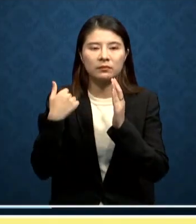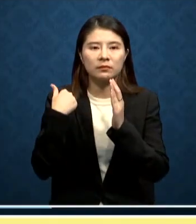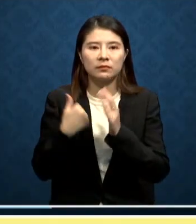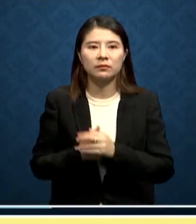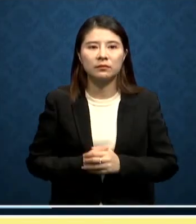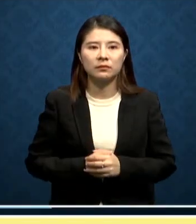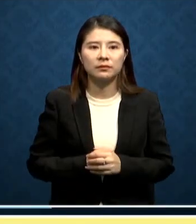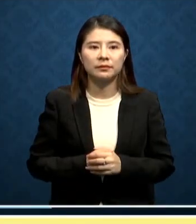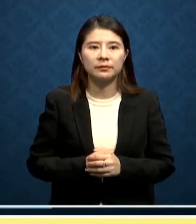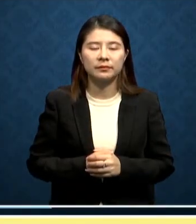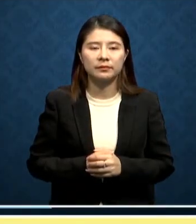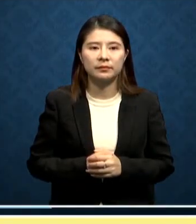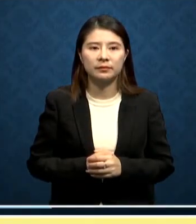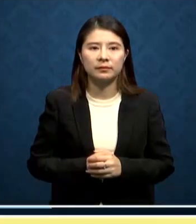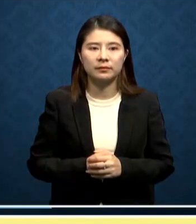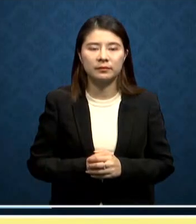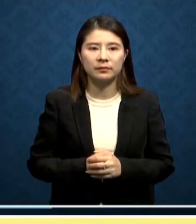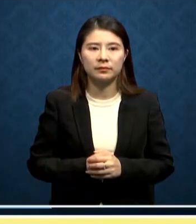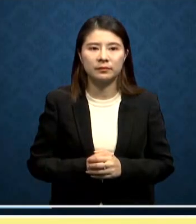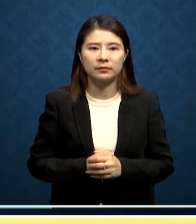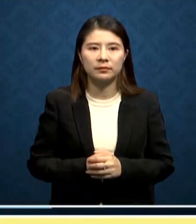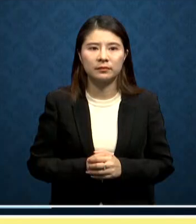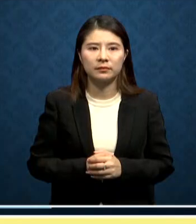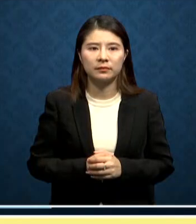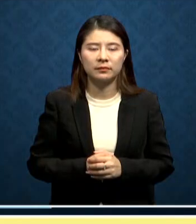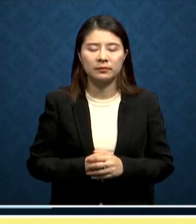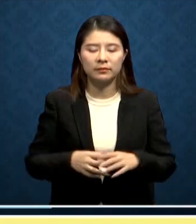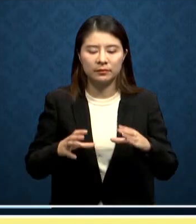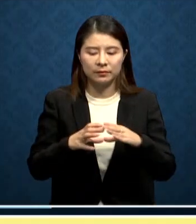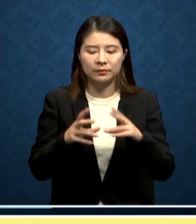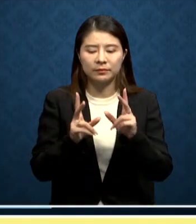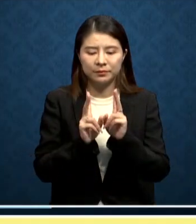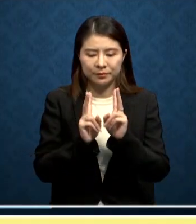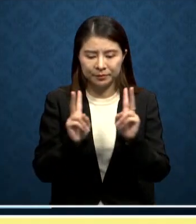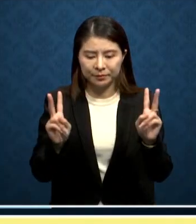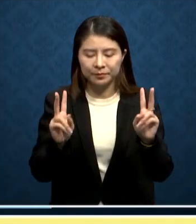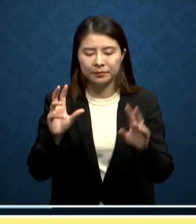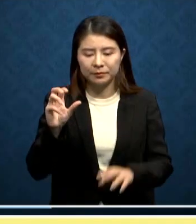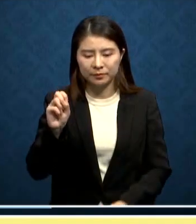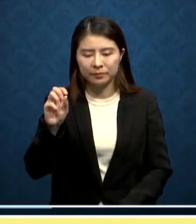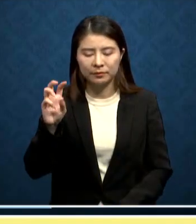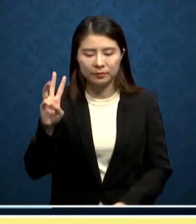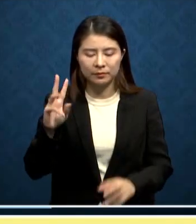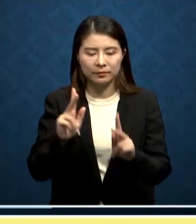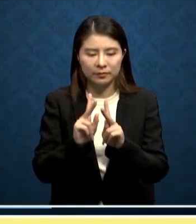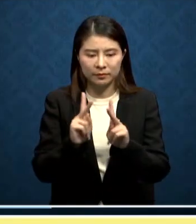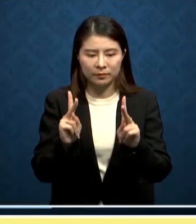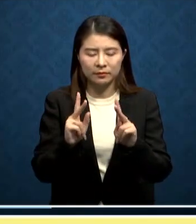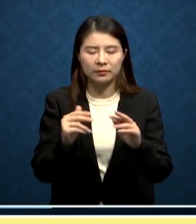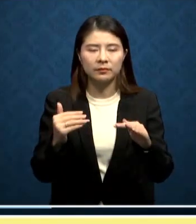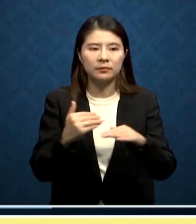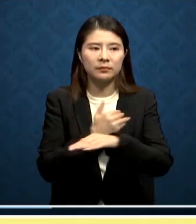ทางสภาเองทางเอ่อคณะกรรมการคมนาคมวุฒิสภาเองได้ได้